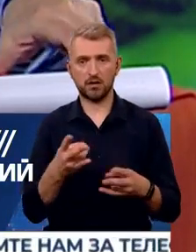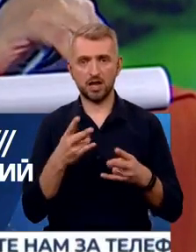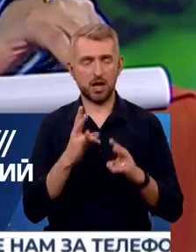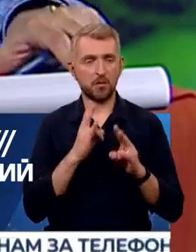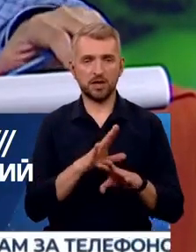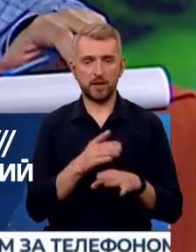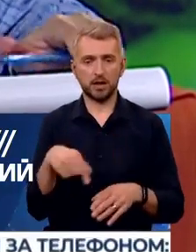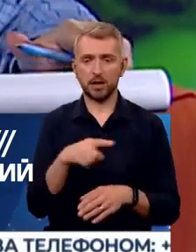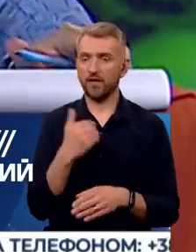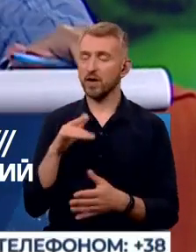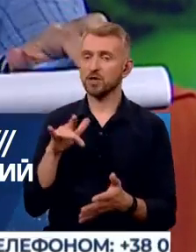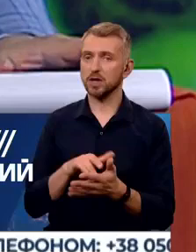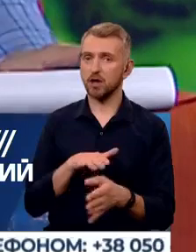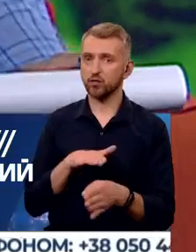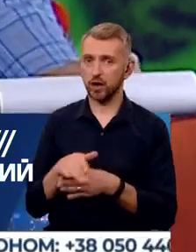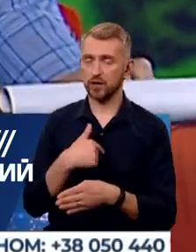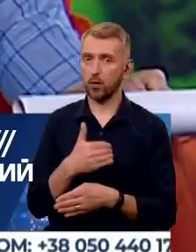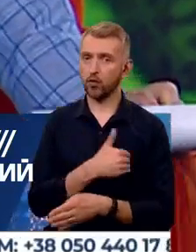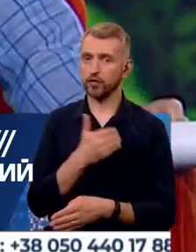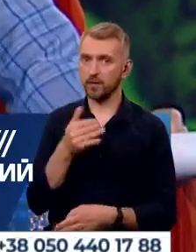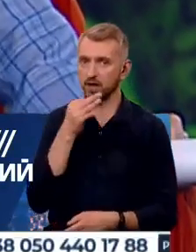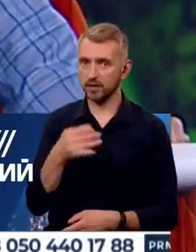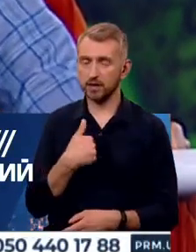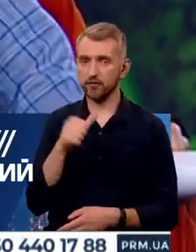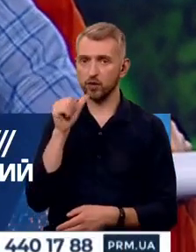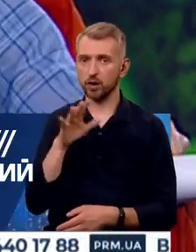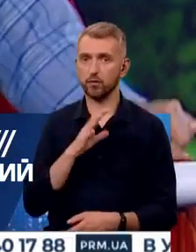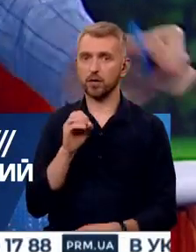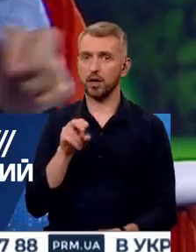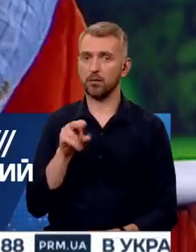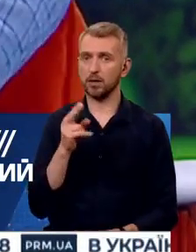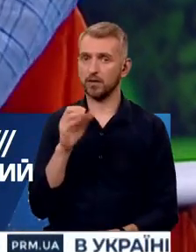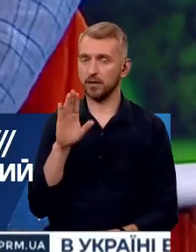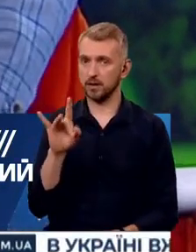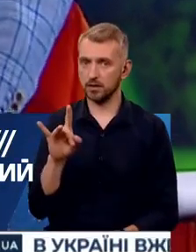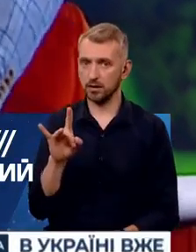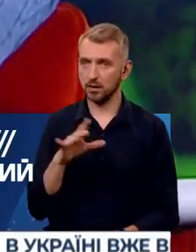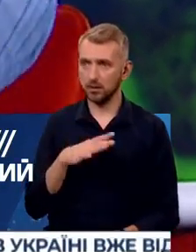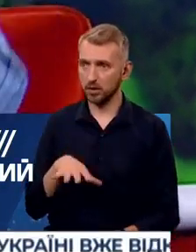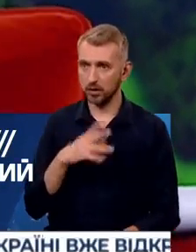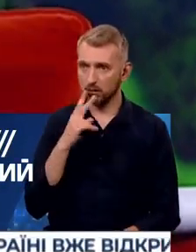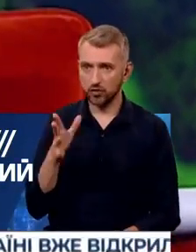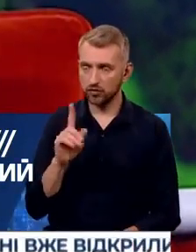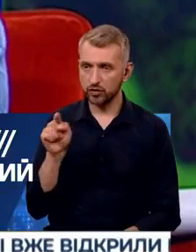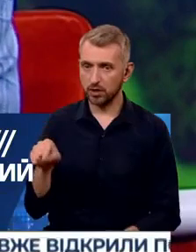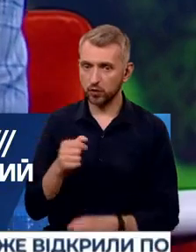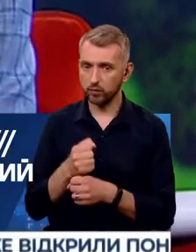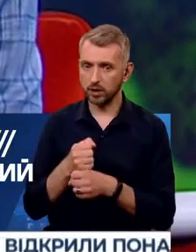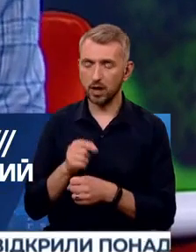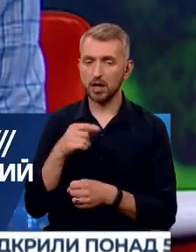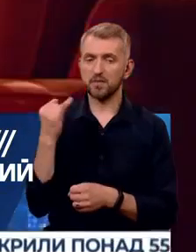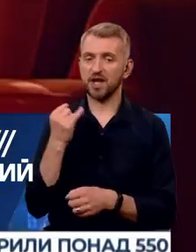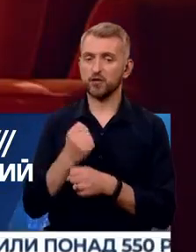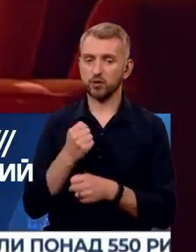їх ваша мета збулась. Я хочу вам сказати, я вчора був в епіцентрі. Угу. Не були? Не бачили, що там зробили? Там